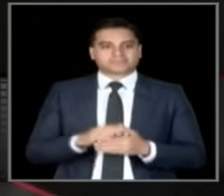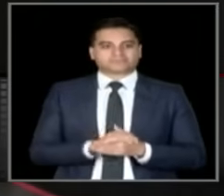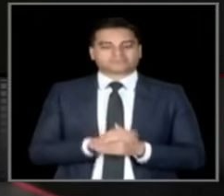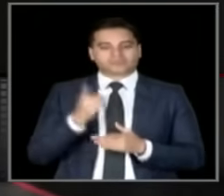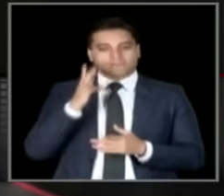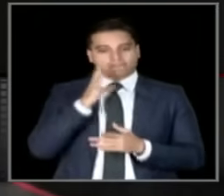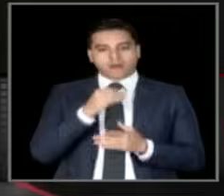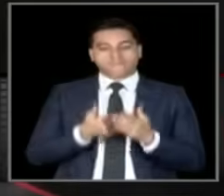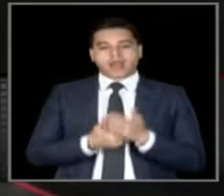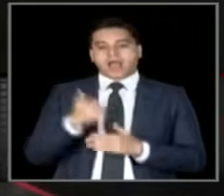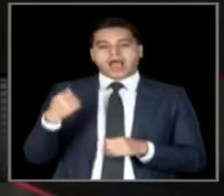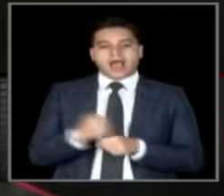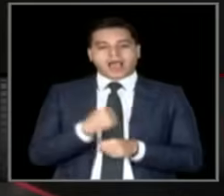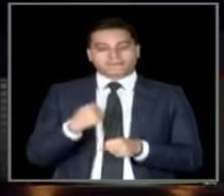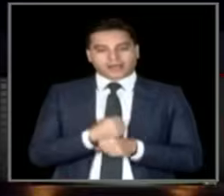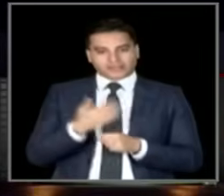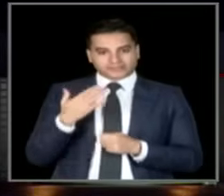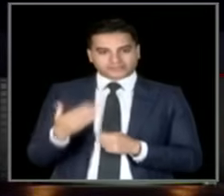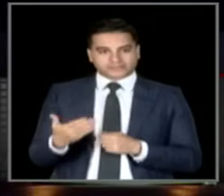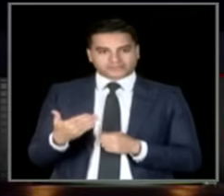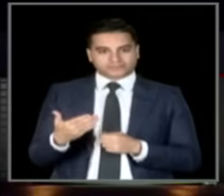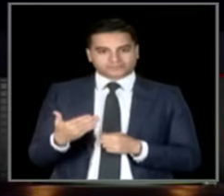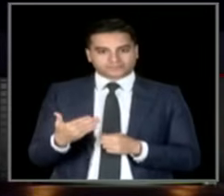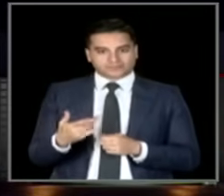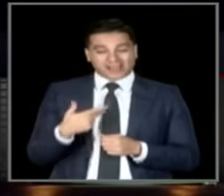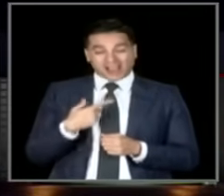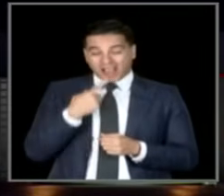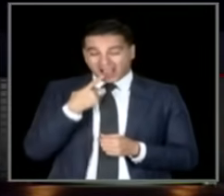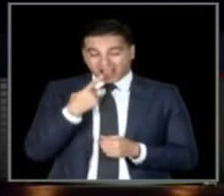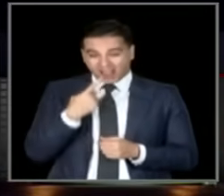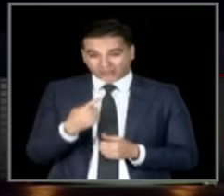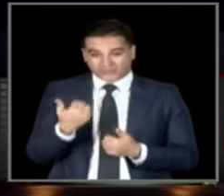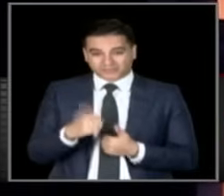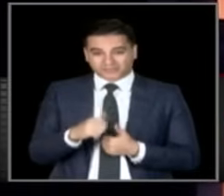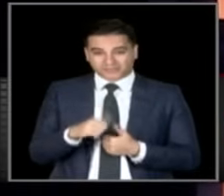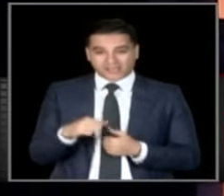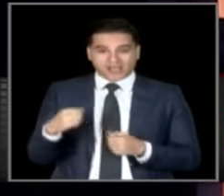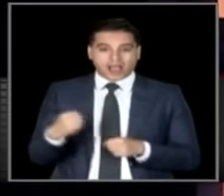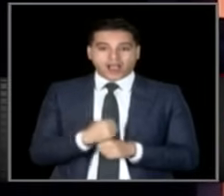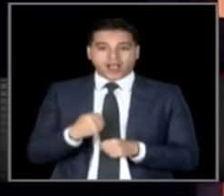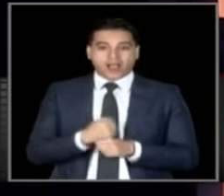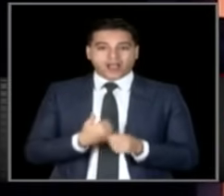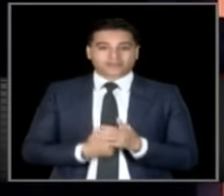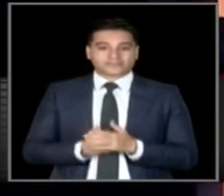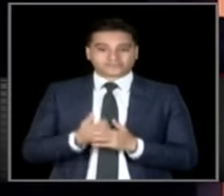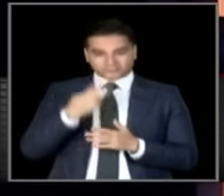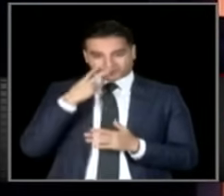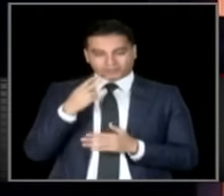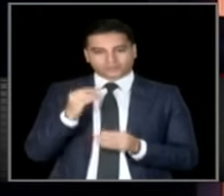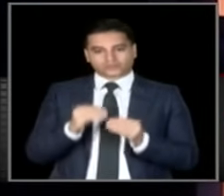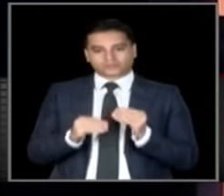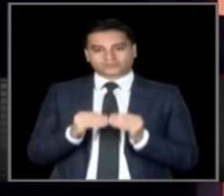من أبرز أعماله، كنت لسه هقولك أبرز أعماله. مساء الخير.